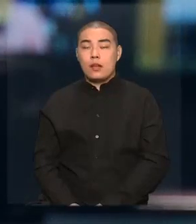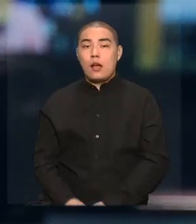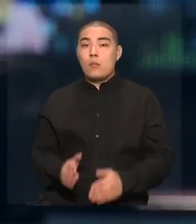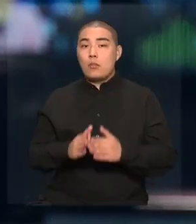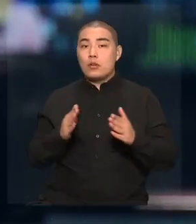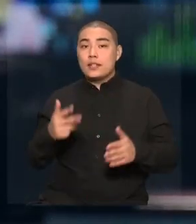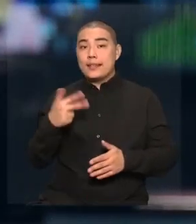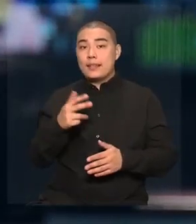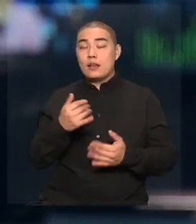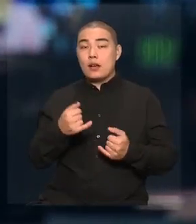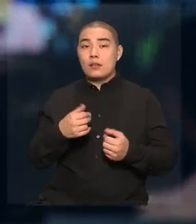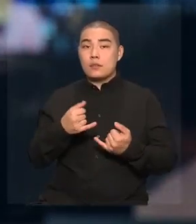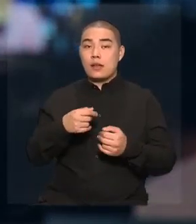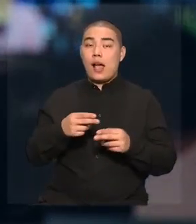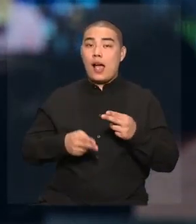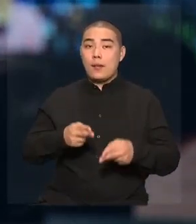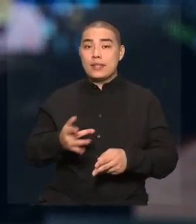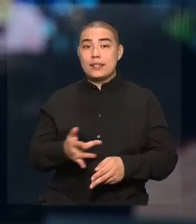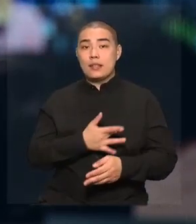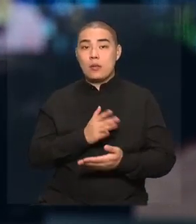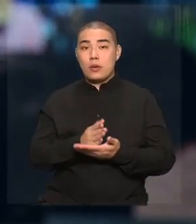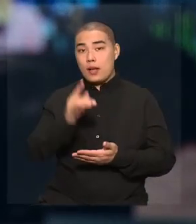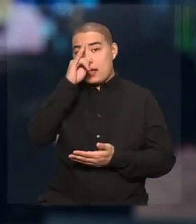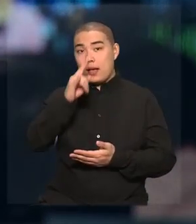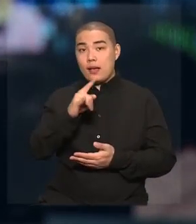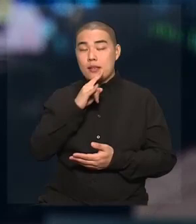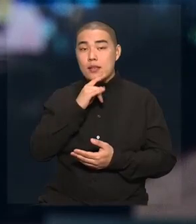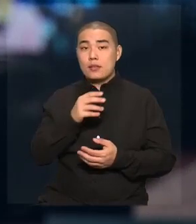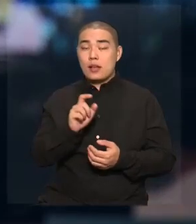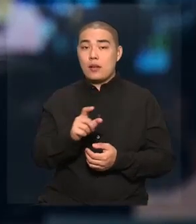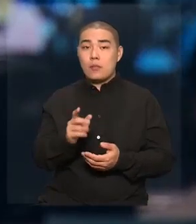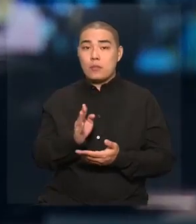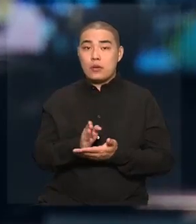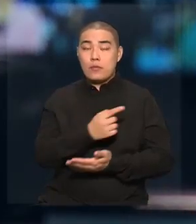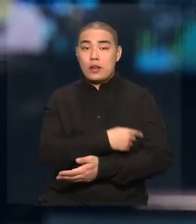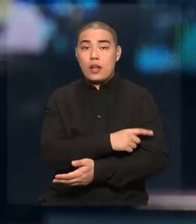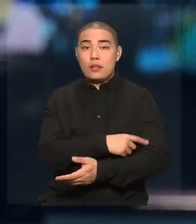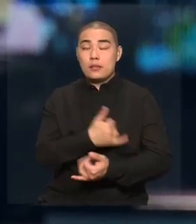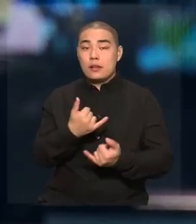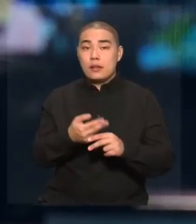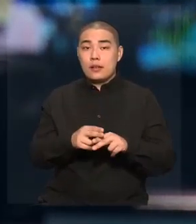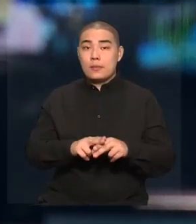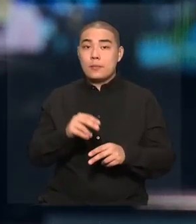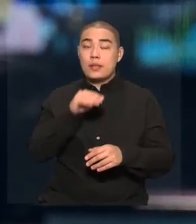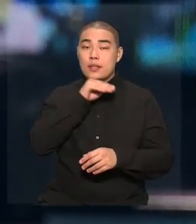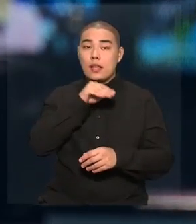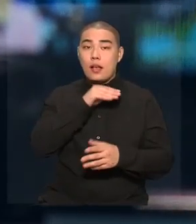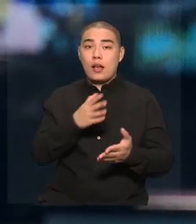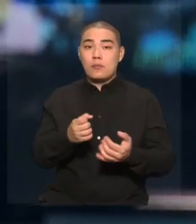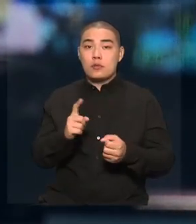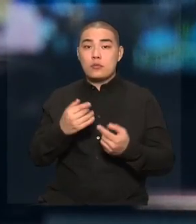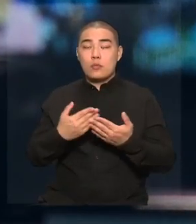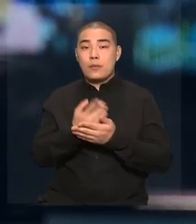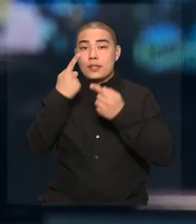а больше 30 уникальных операций на сердце проведут казахстанские аритмологи. Особенность в том, что специалисты используют